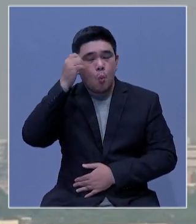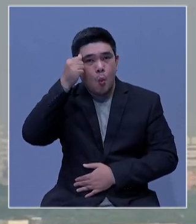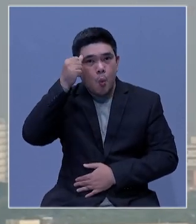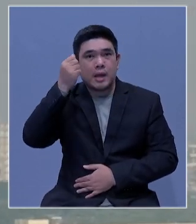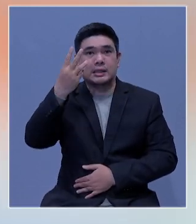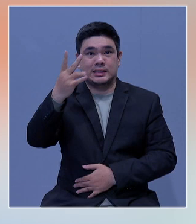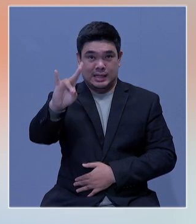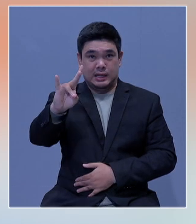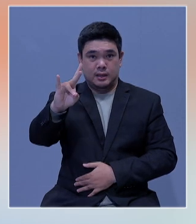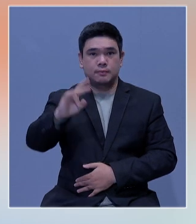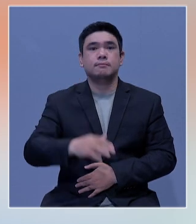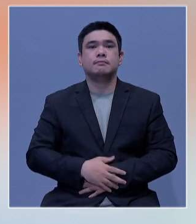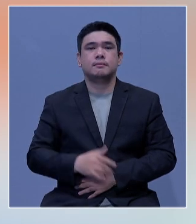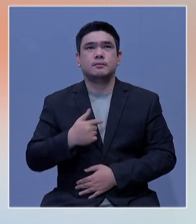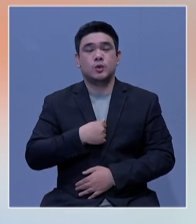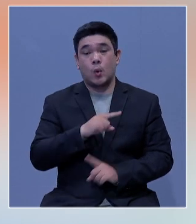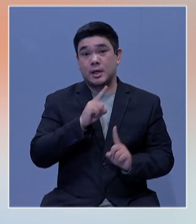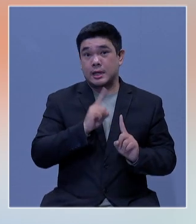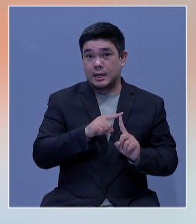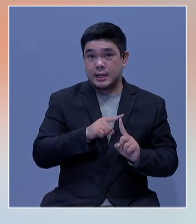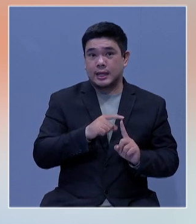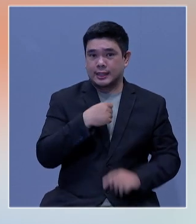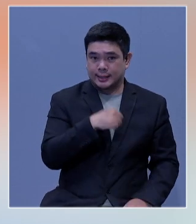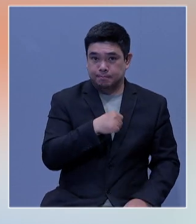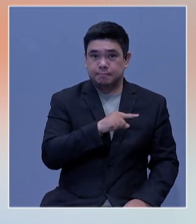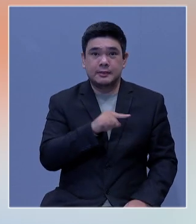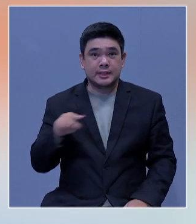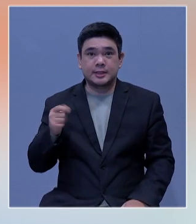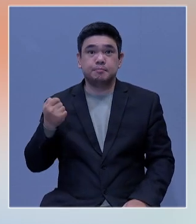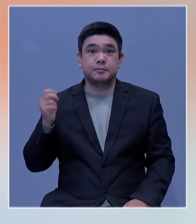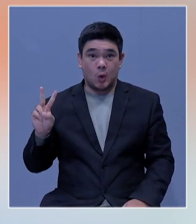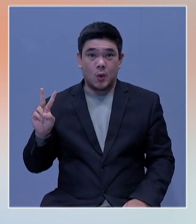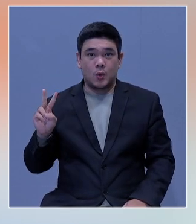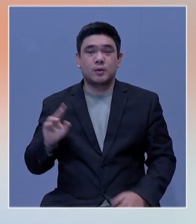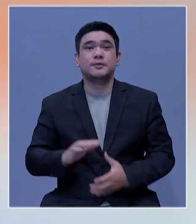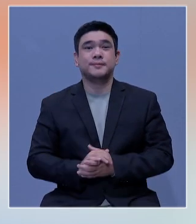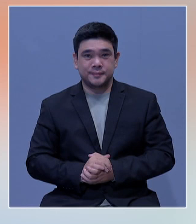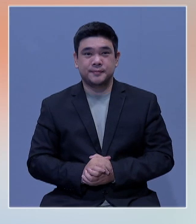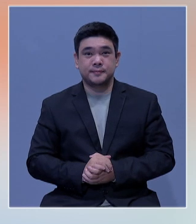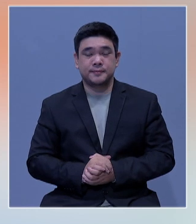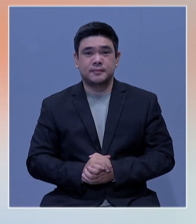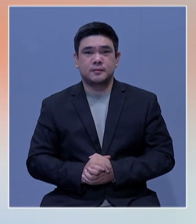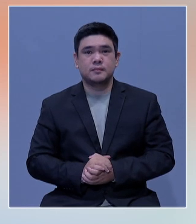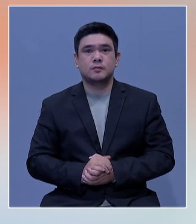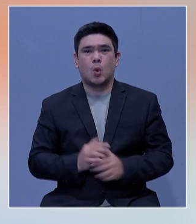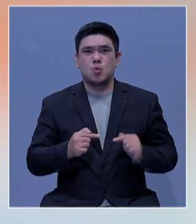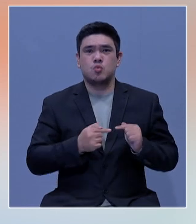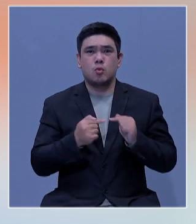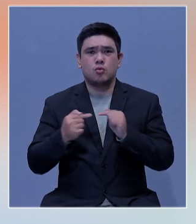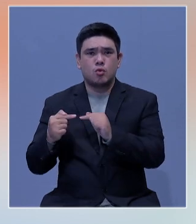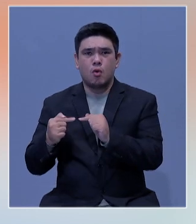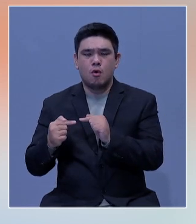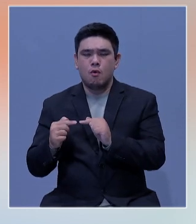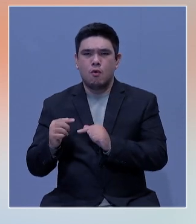ข้างหน้าพบว่าช่วงวันที่ 10ถึง 12พรุ่งนี้นะใช่ค่ะต่อเนื่องกันไป